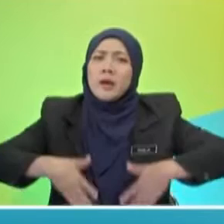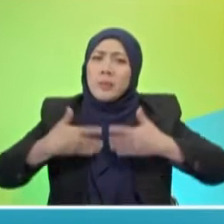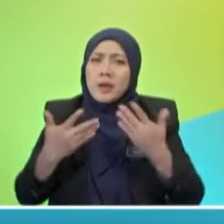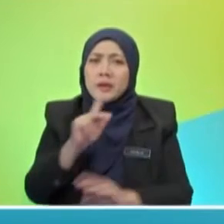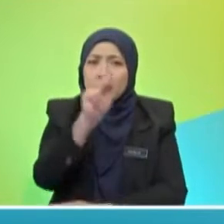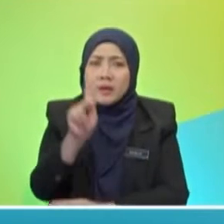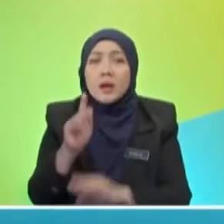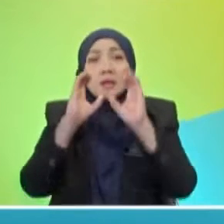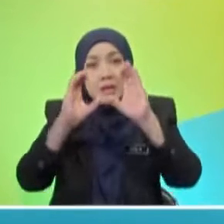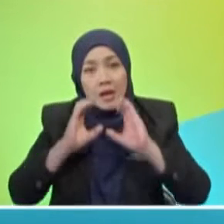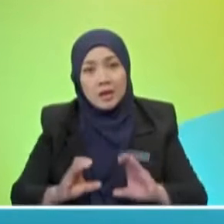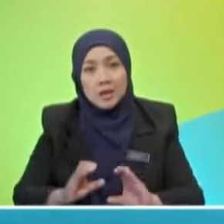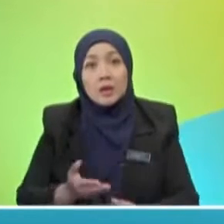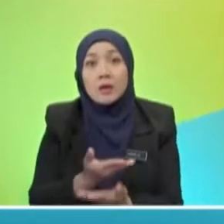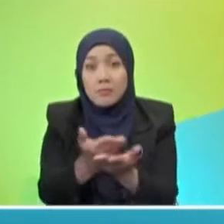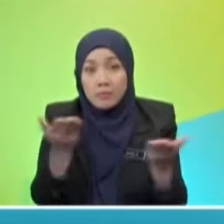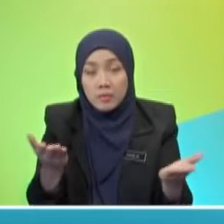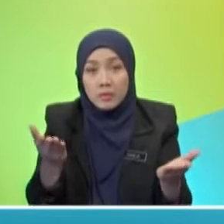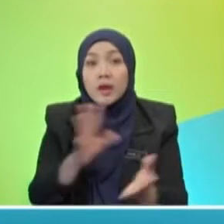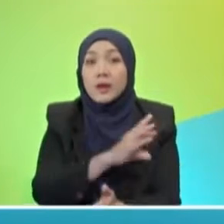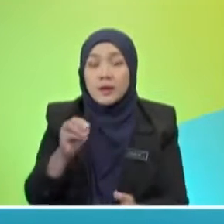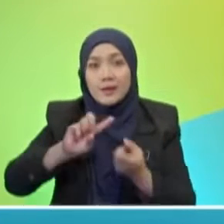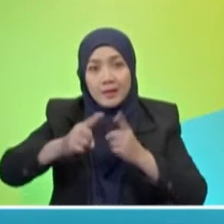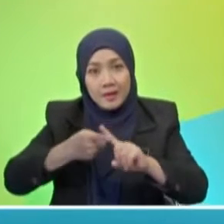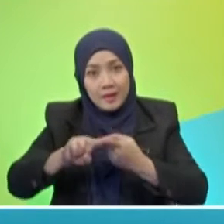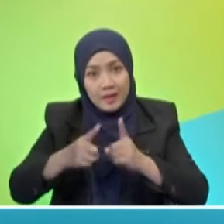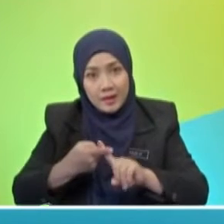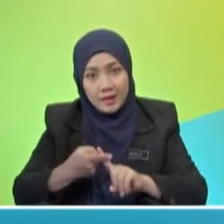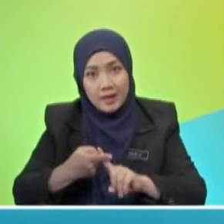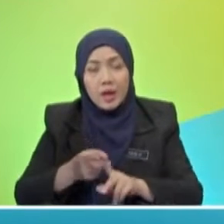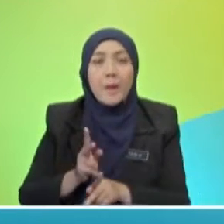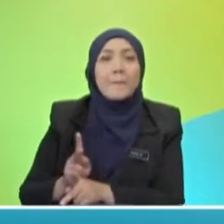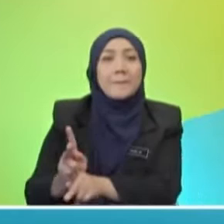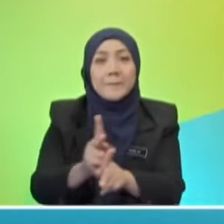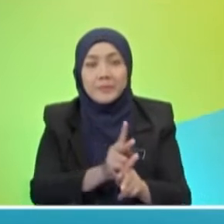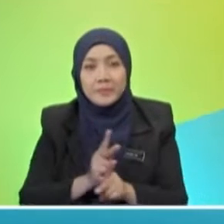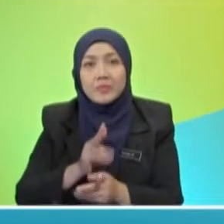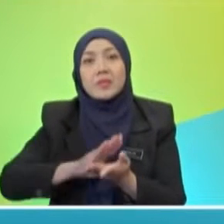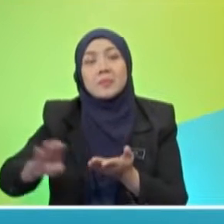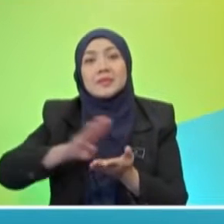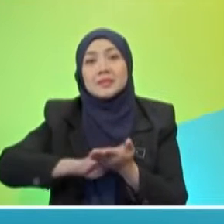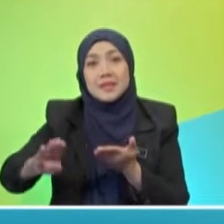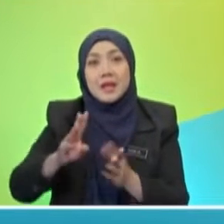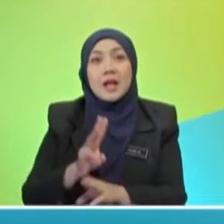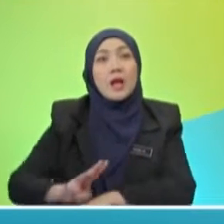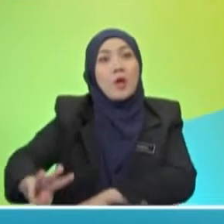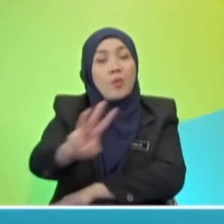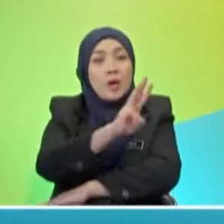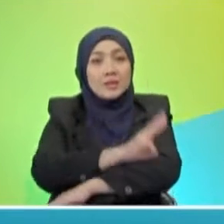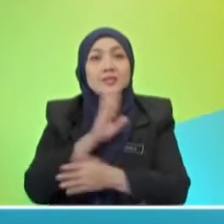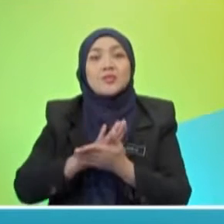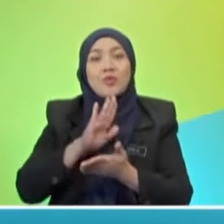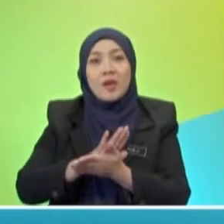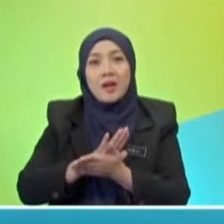Bagaimanakah cara kamu dan rakan-rakan kamu menjaga kebersihan kawasan